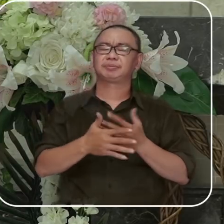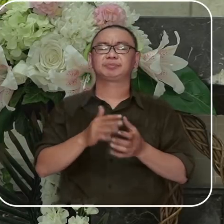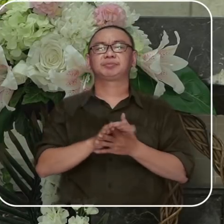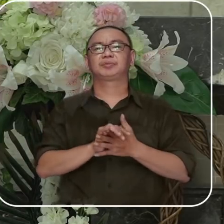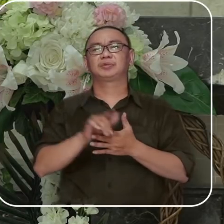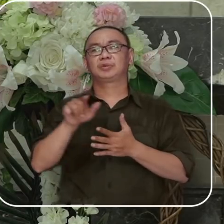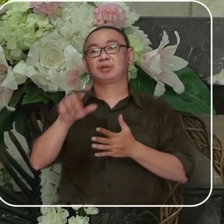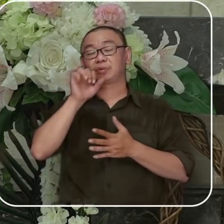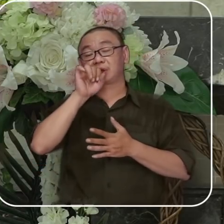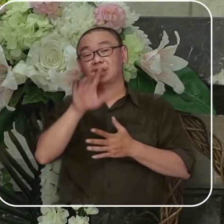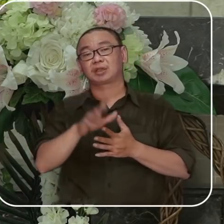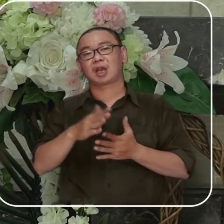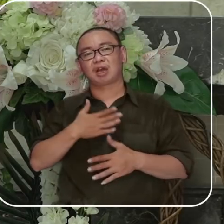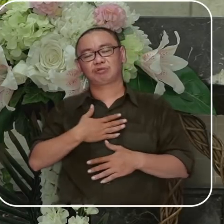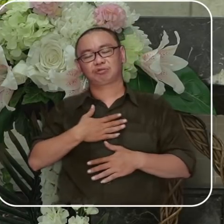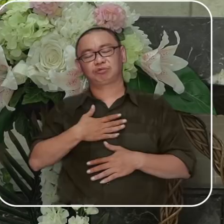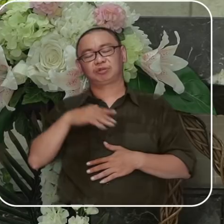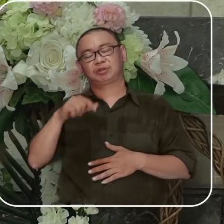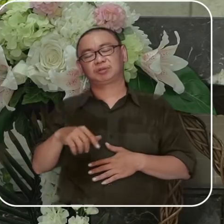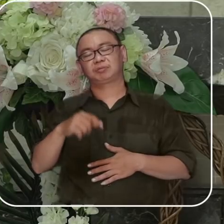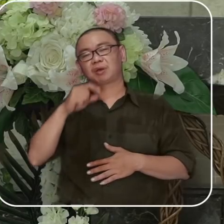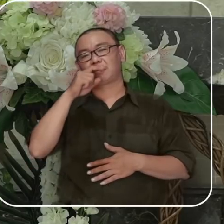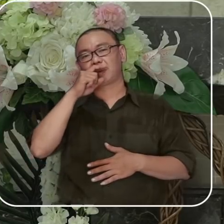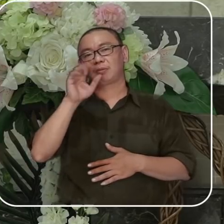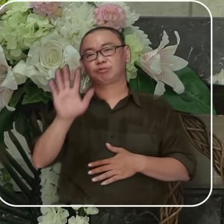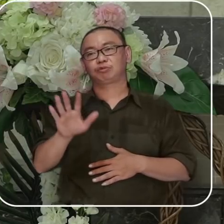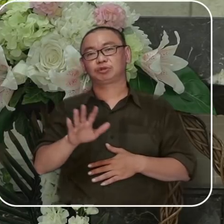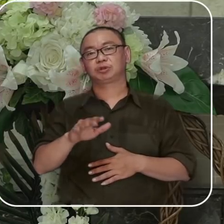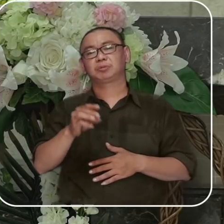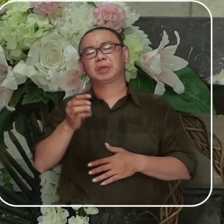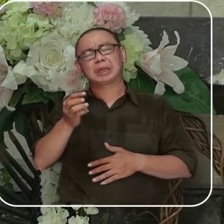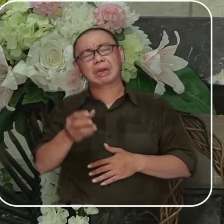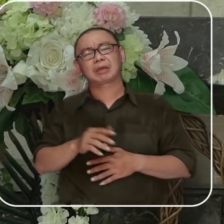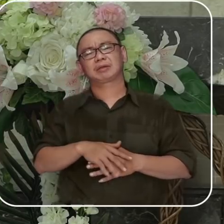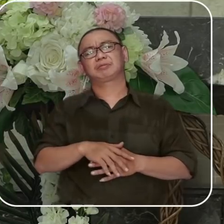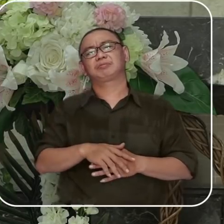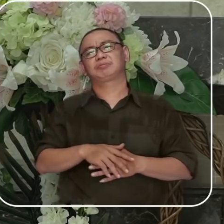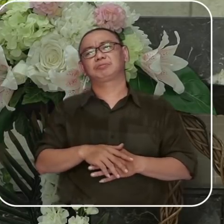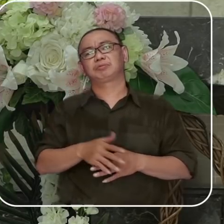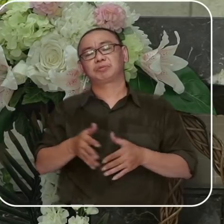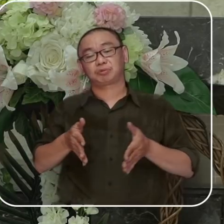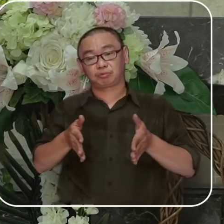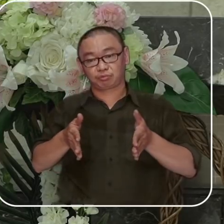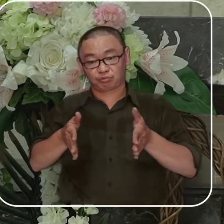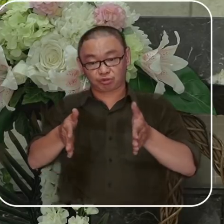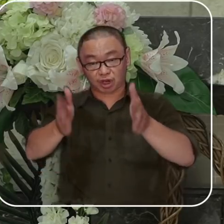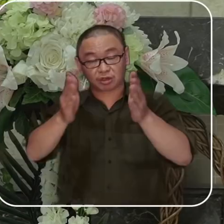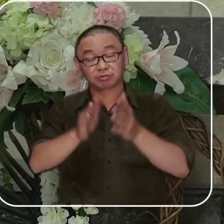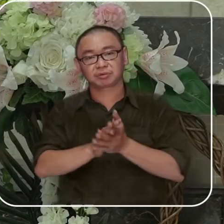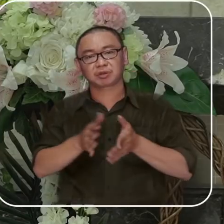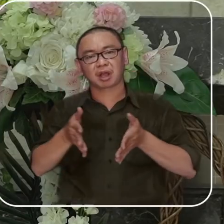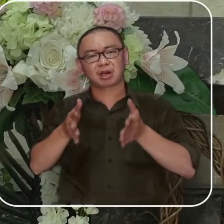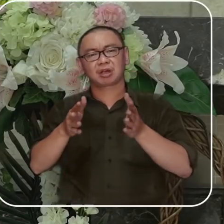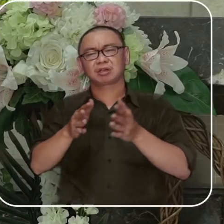Dia berkata bahwa aku ini bapakmu sebentar lagi akan menempuh jalan segala jalan